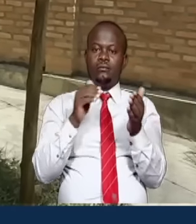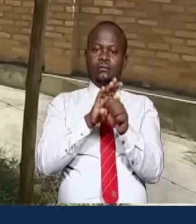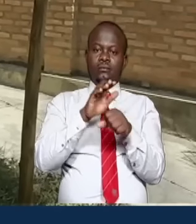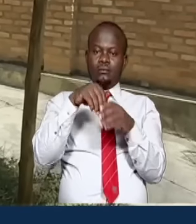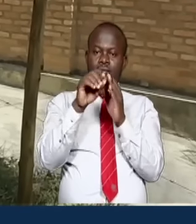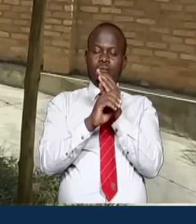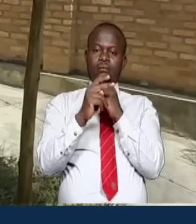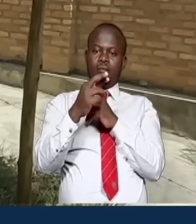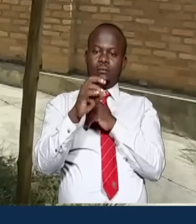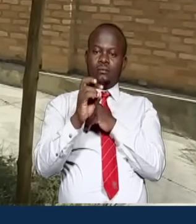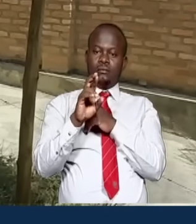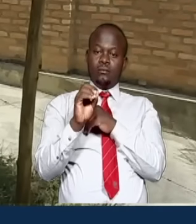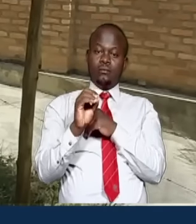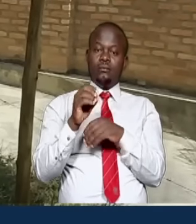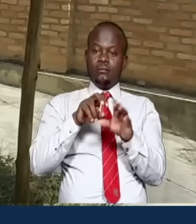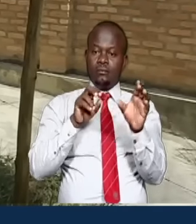ka Ngororero